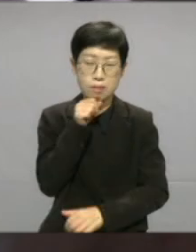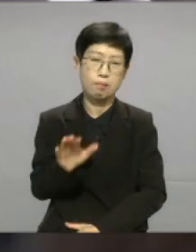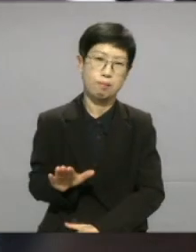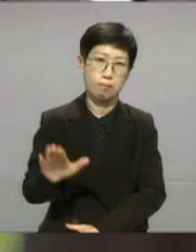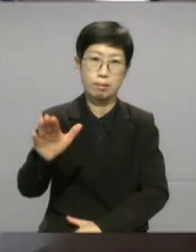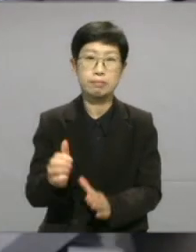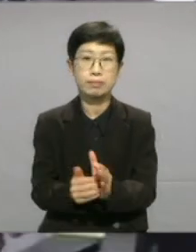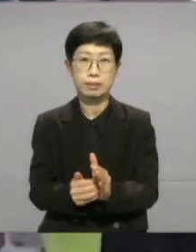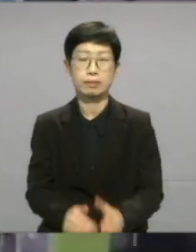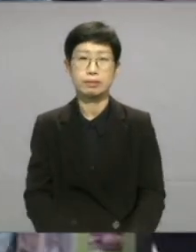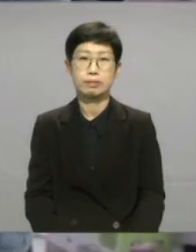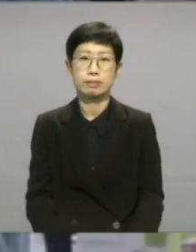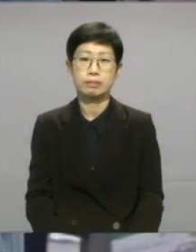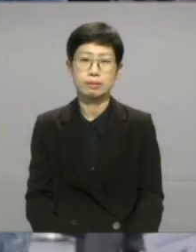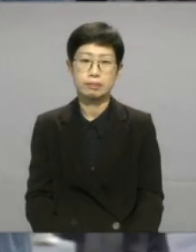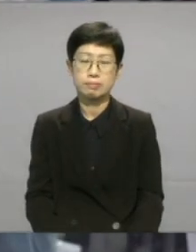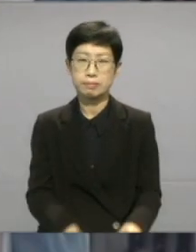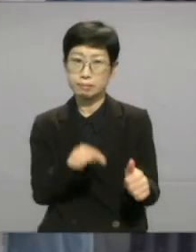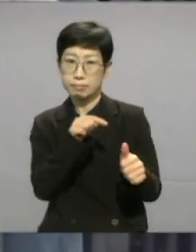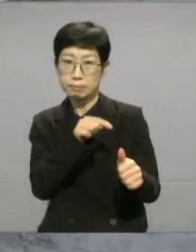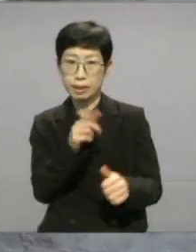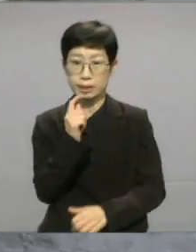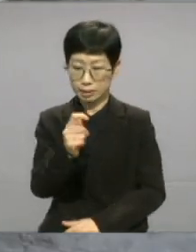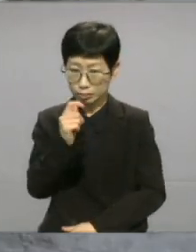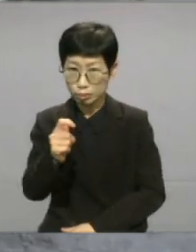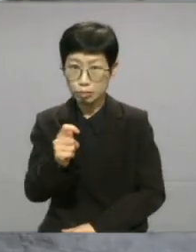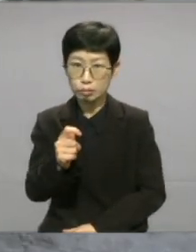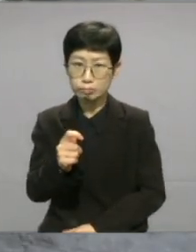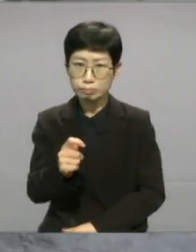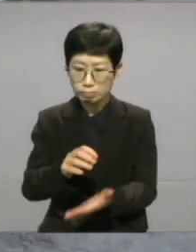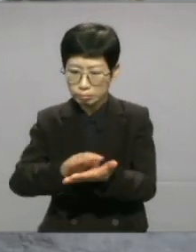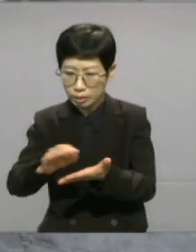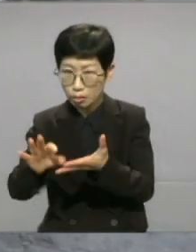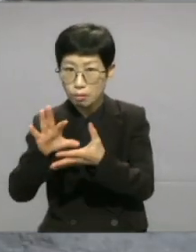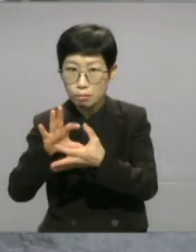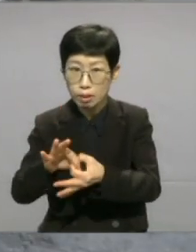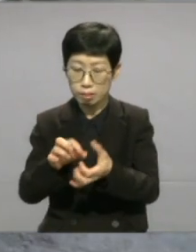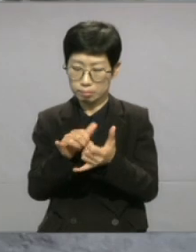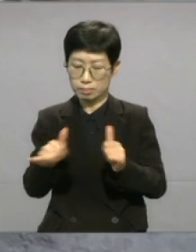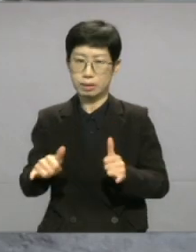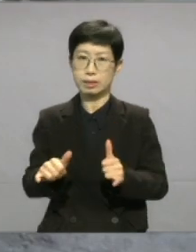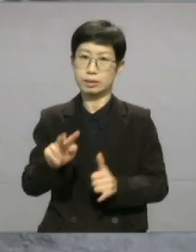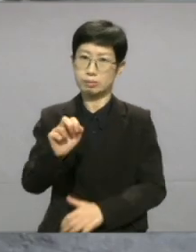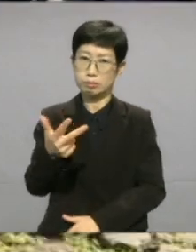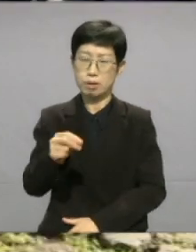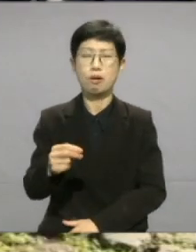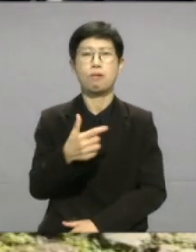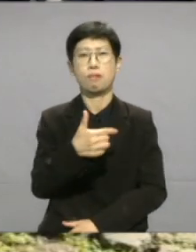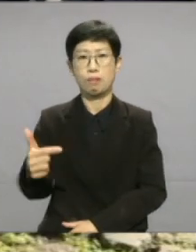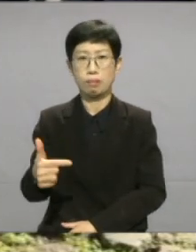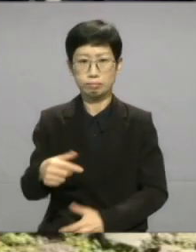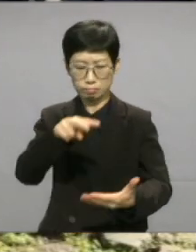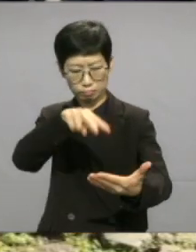극적으로 끌어올렸습니다. 제오르제스쿠의 틱톡 계정은 27만 4천 명의 팔로워를 거느리고 있으며 가장 조회수가